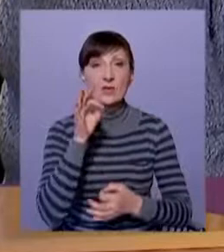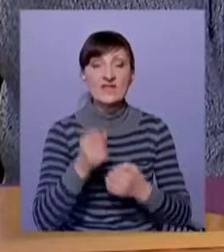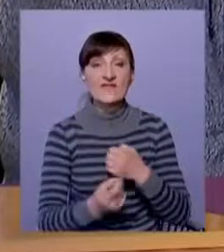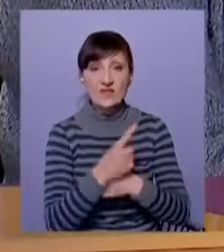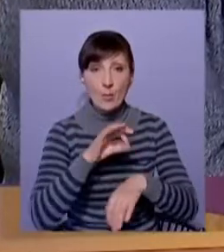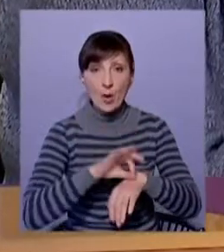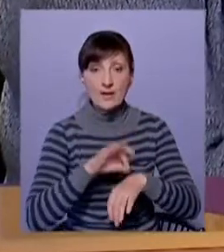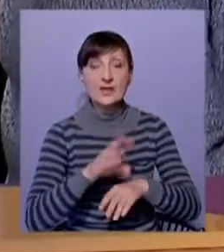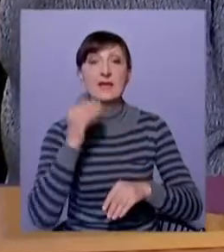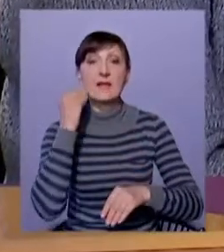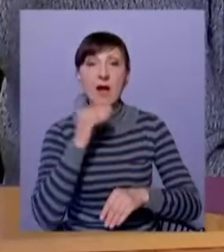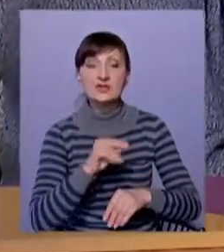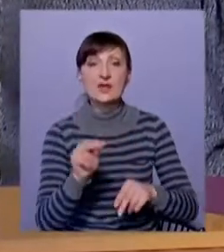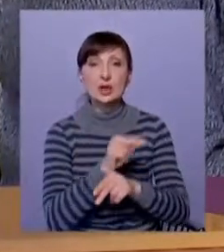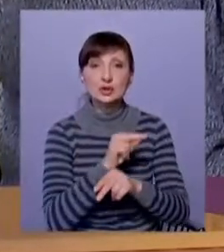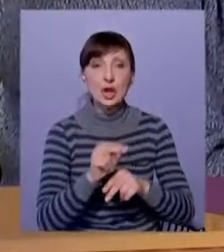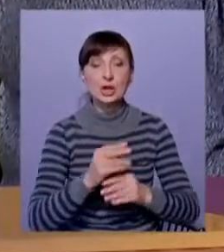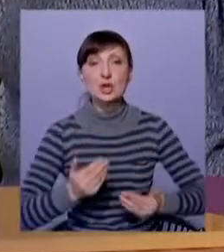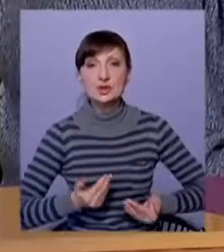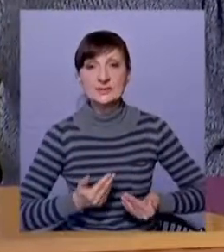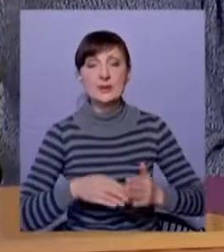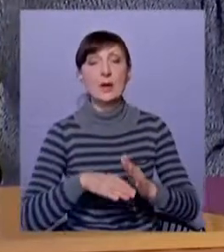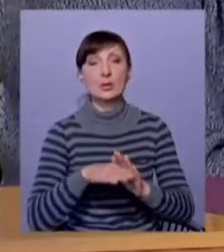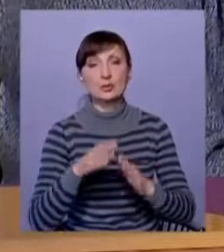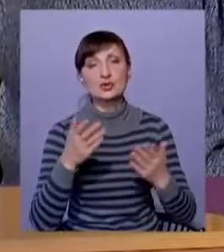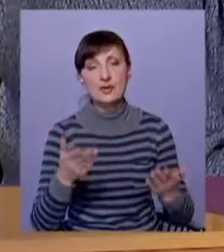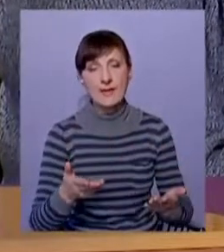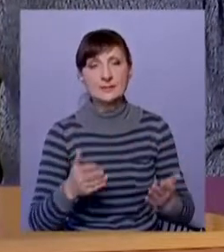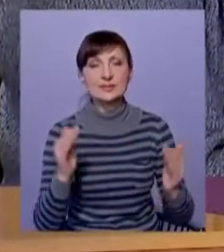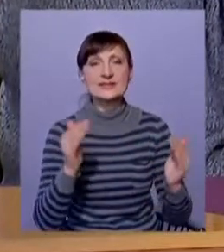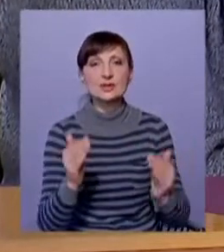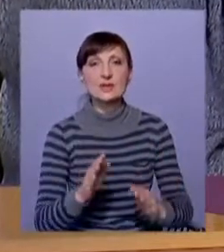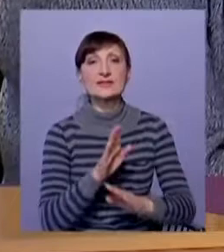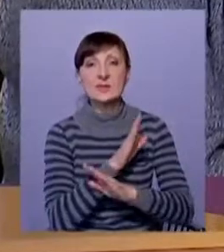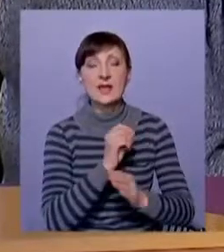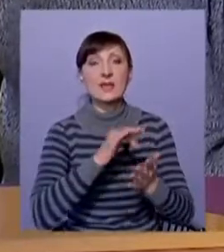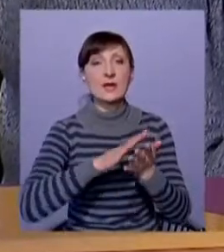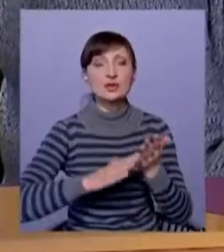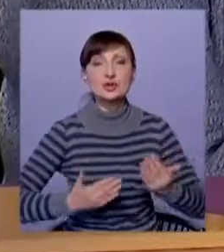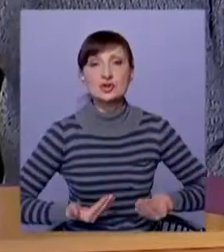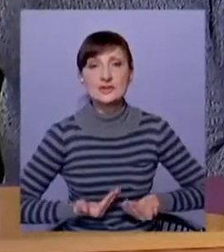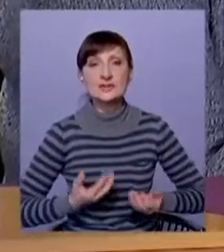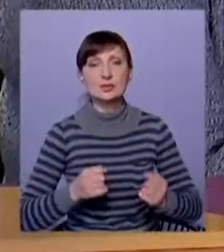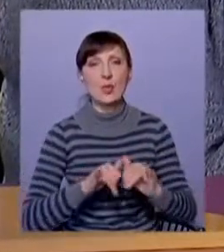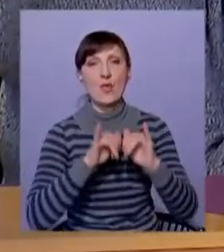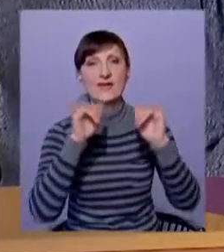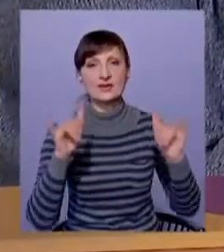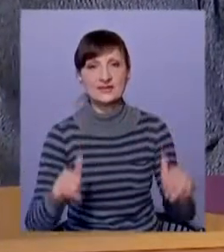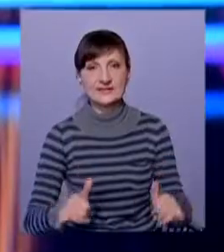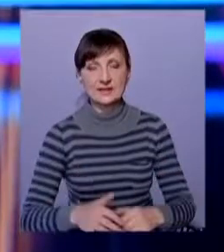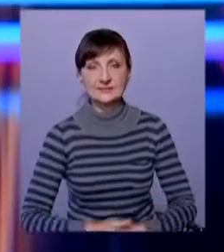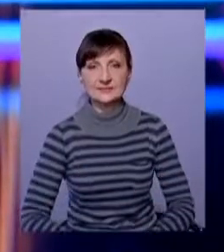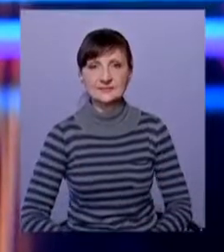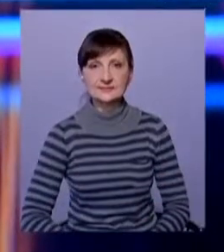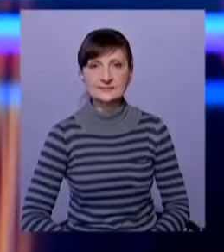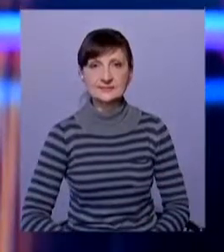качество жизни, и у нас будет снижение смертности, и продолжительность жизни будет лучше. О многом